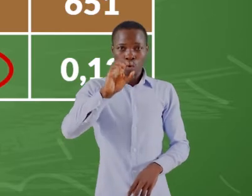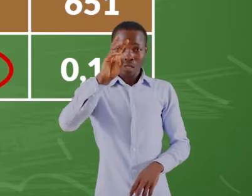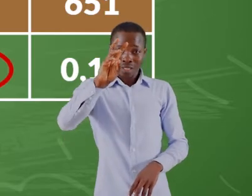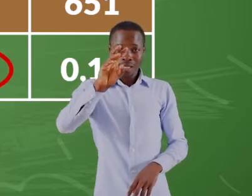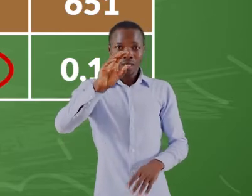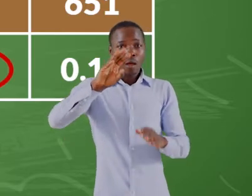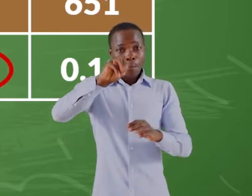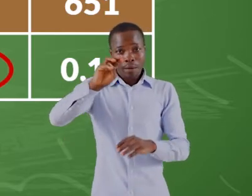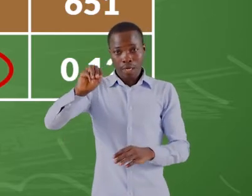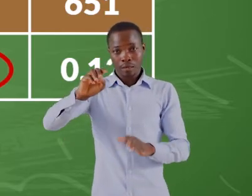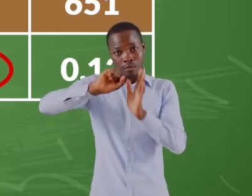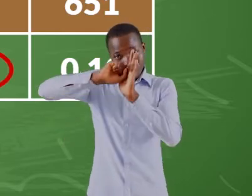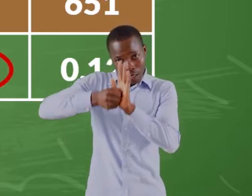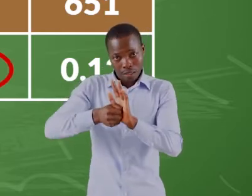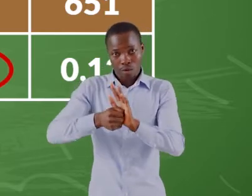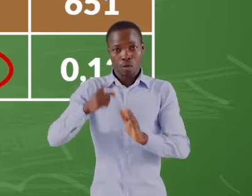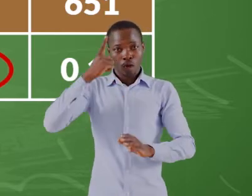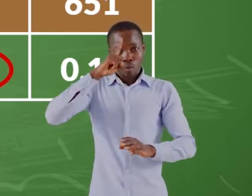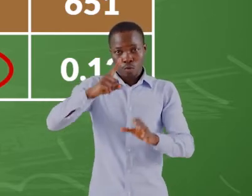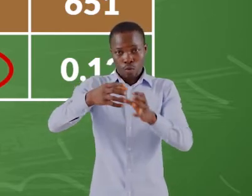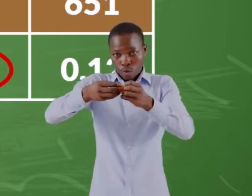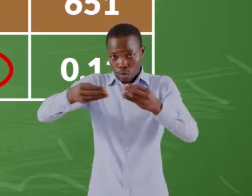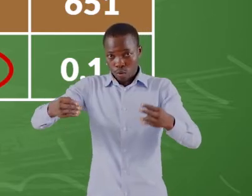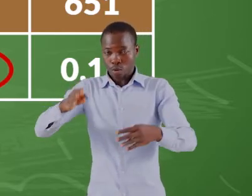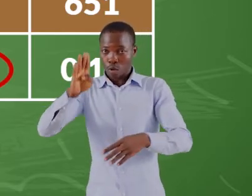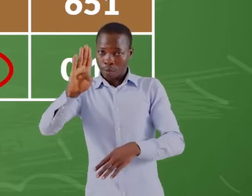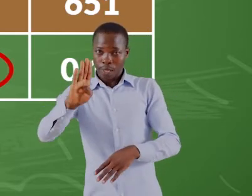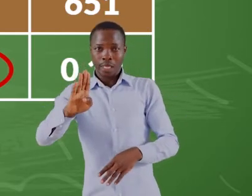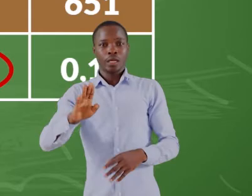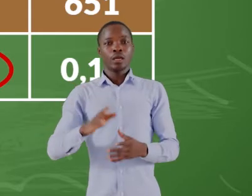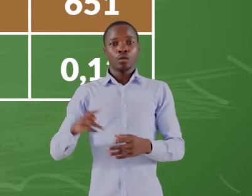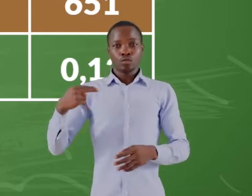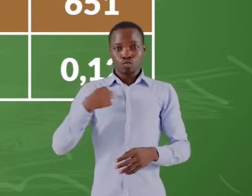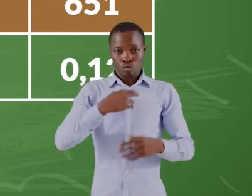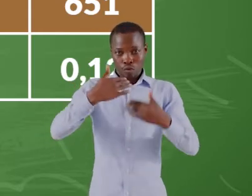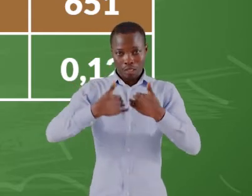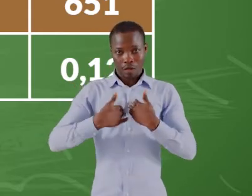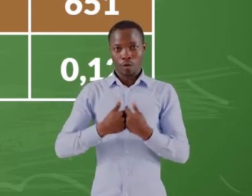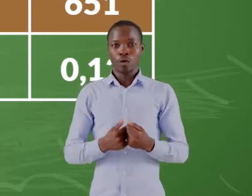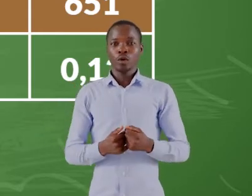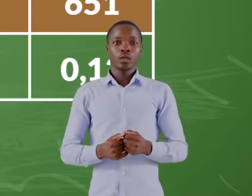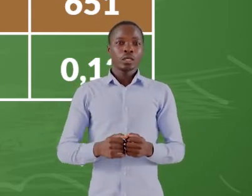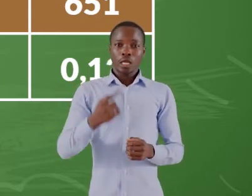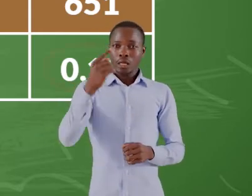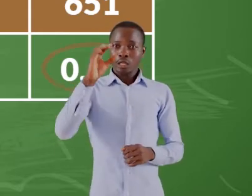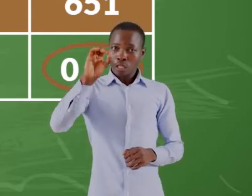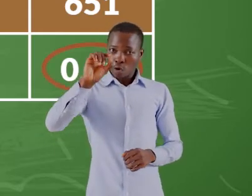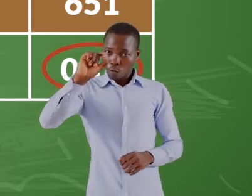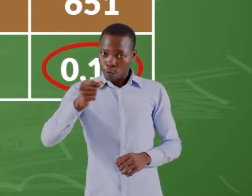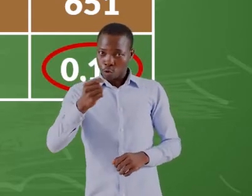1,06 secondes, millimètres par seconde, pardon, et pour le sol B, la vitesse d'infiltration est